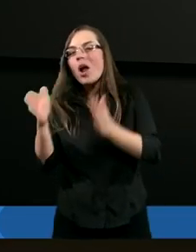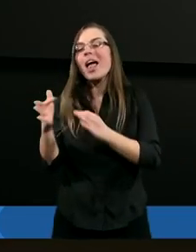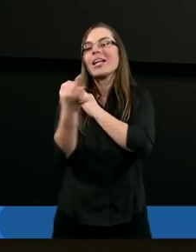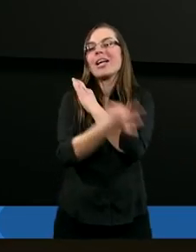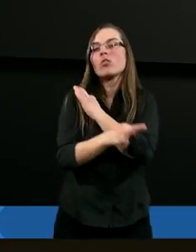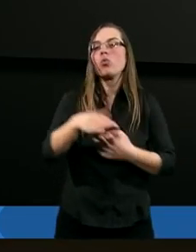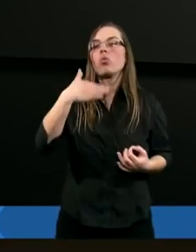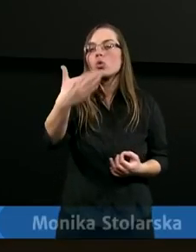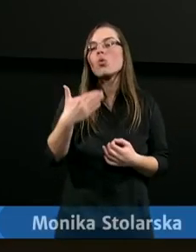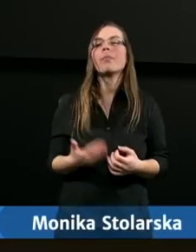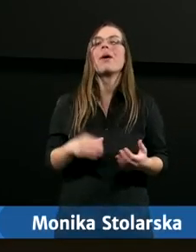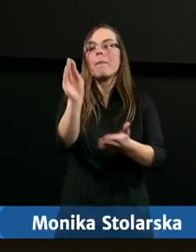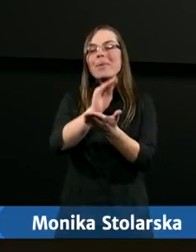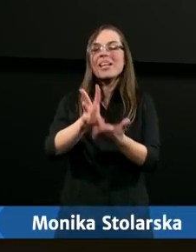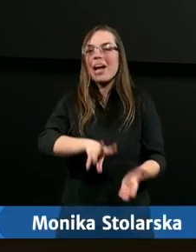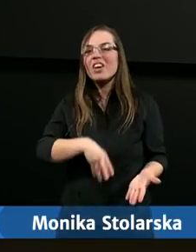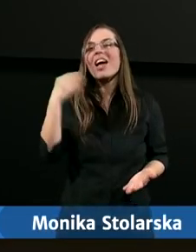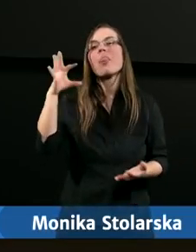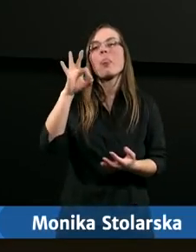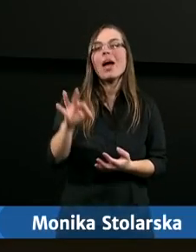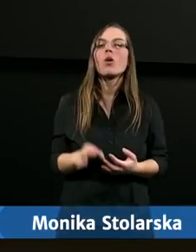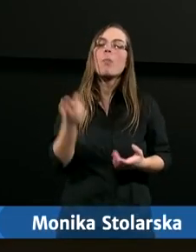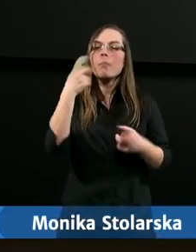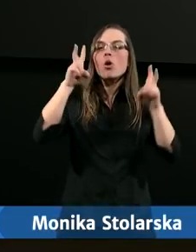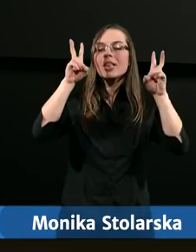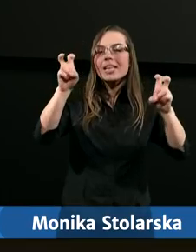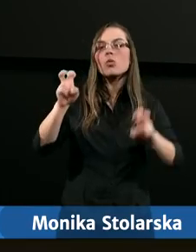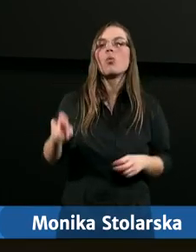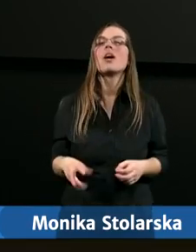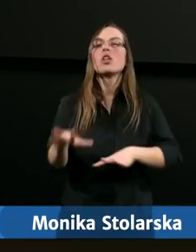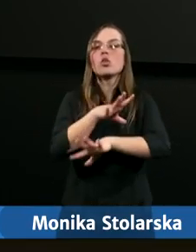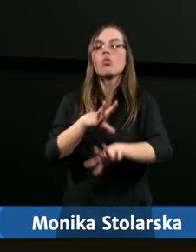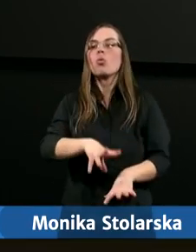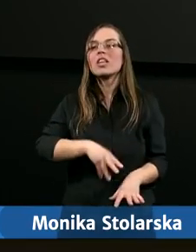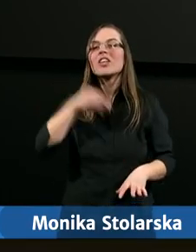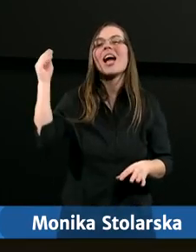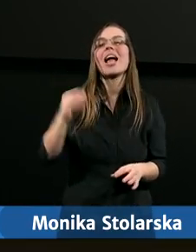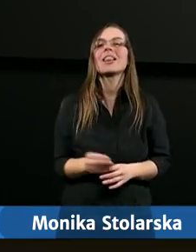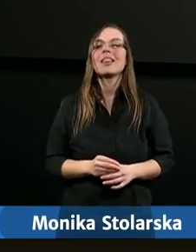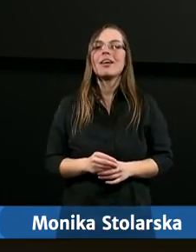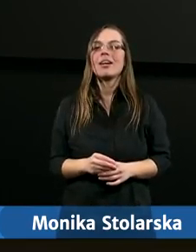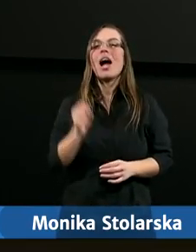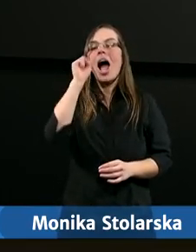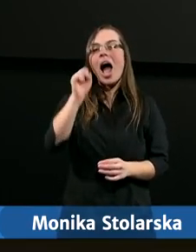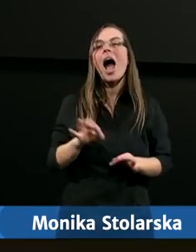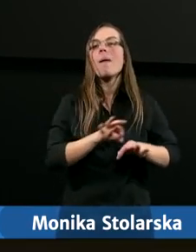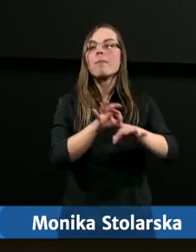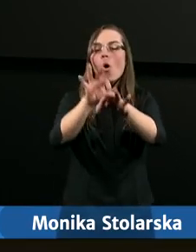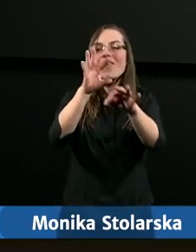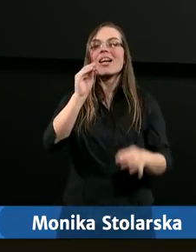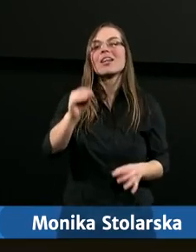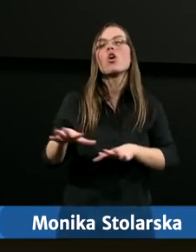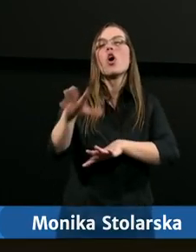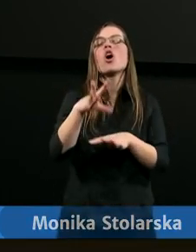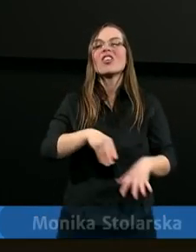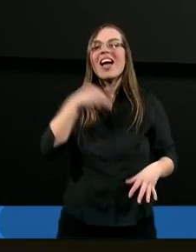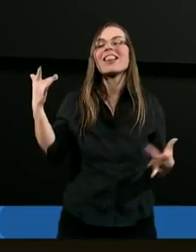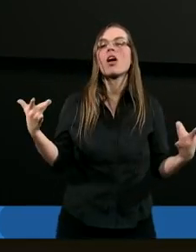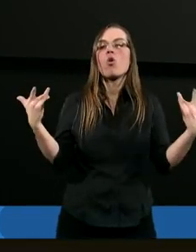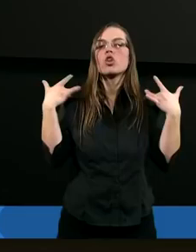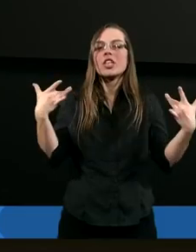kolejne studium Pisma Świętego pod tytułem Duch Święty a prowadzenie